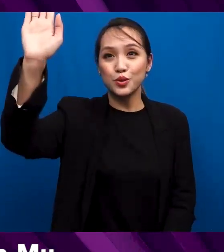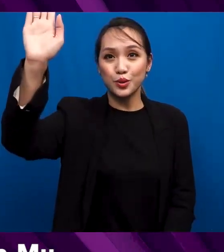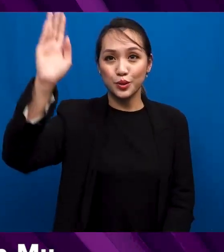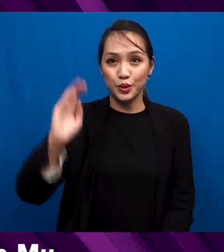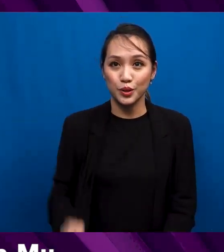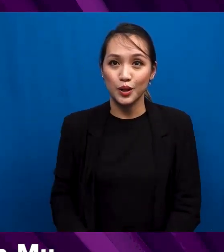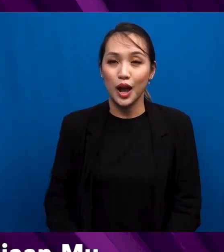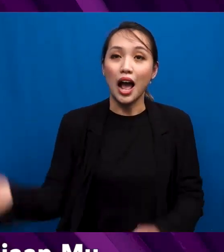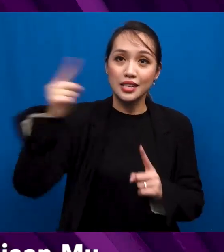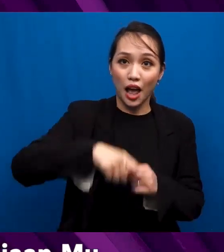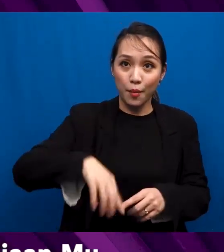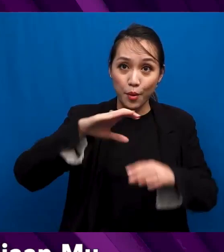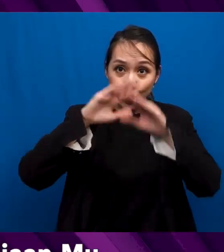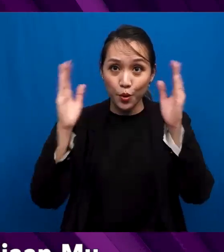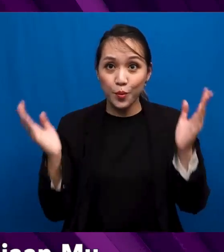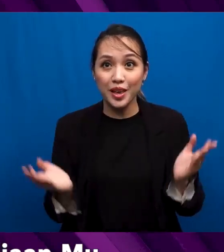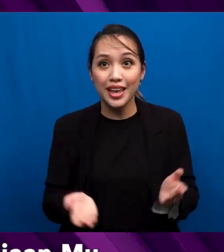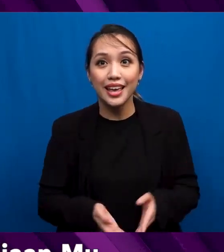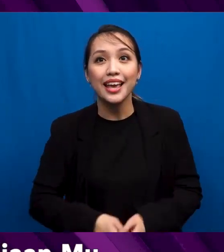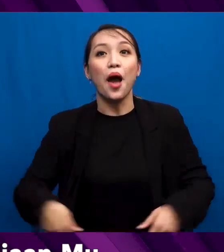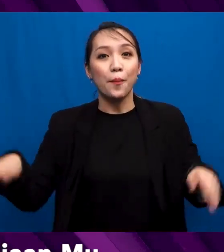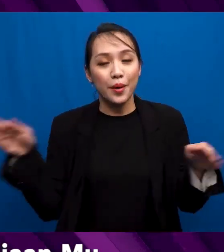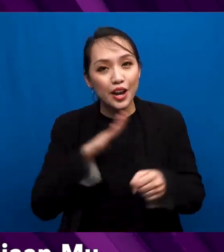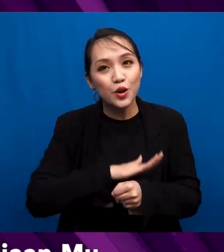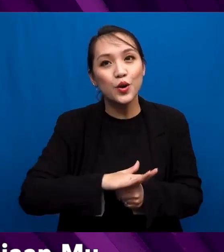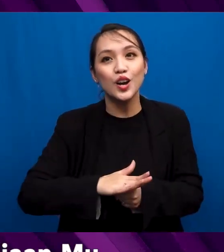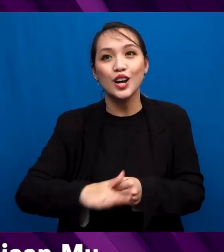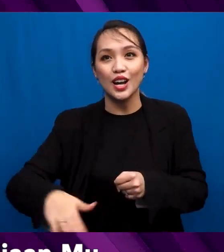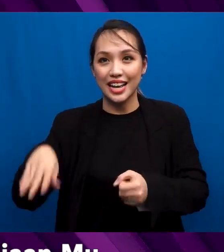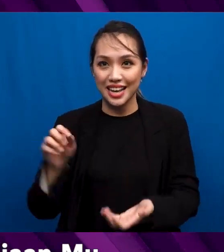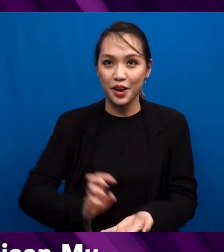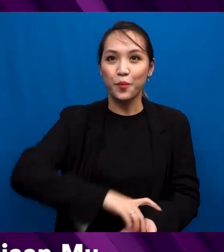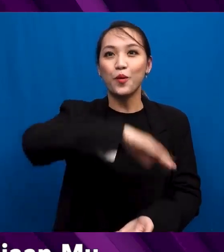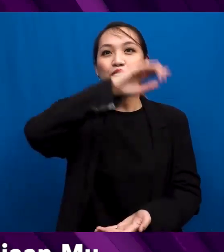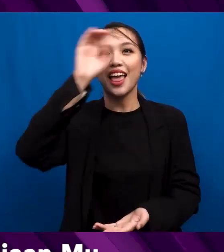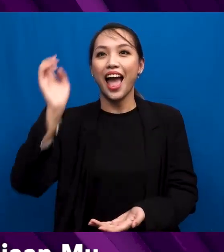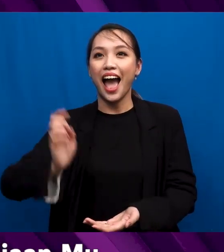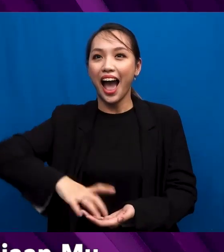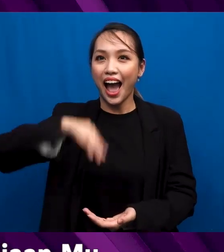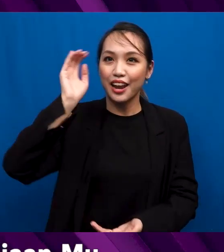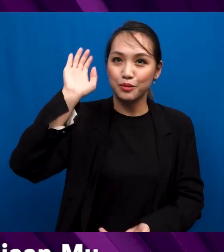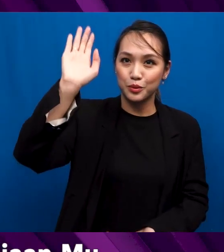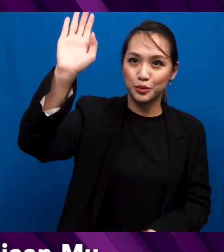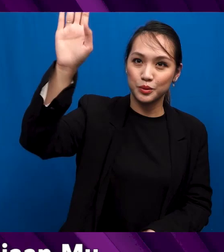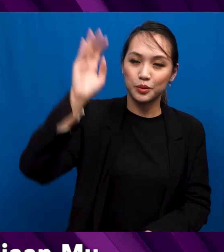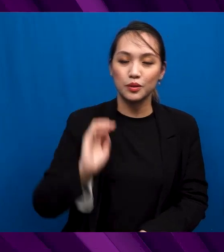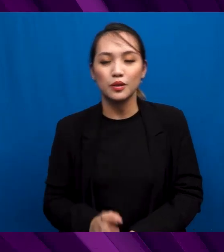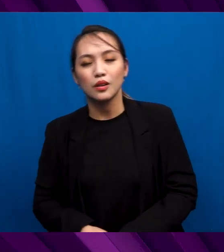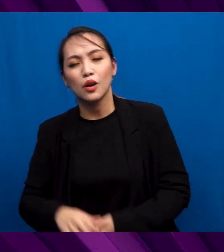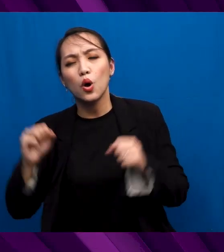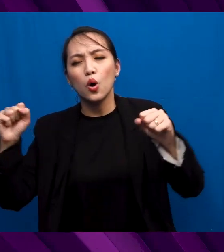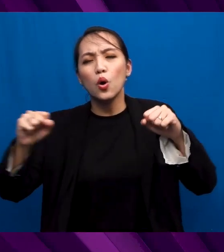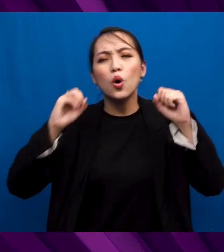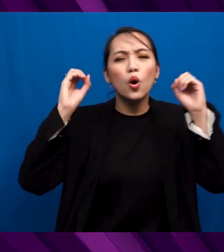rencana-Mu, sampai bumi penuh kemuliaan-Mu. Ramaya